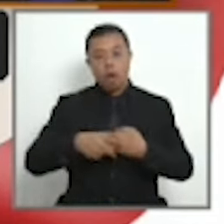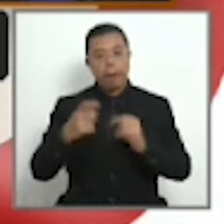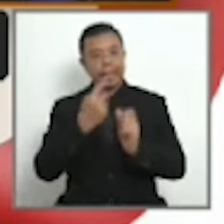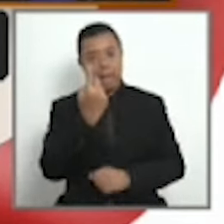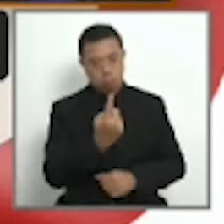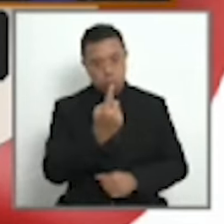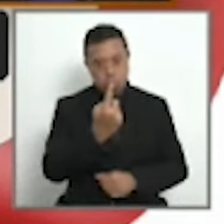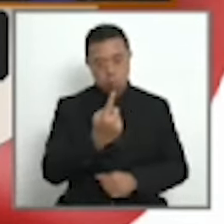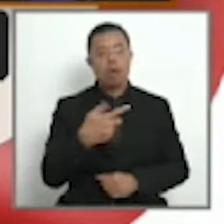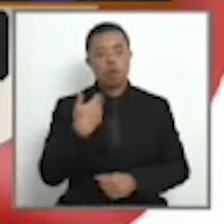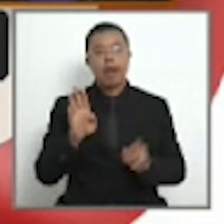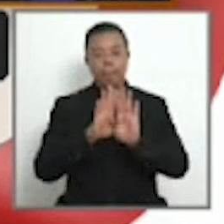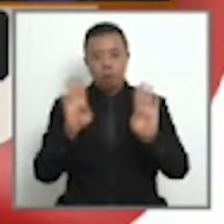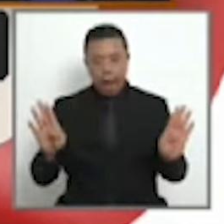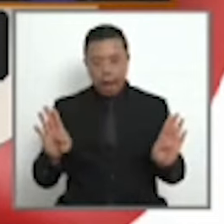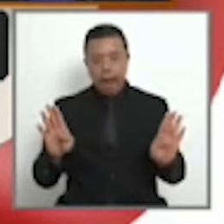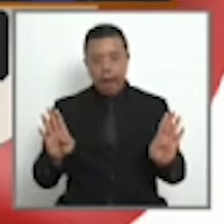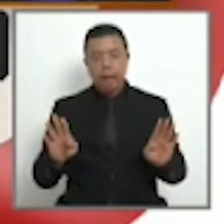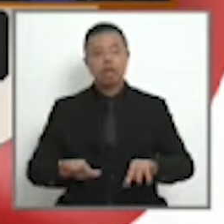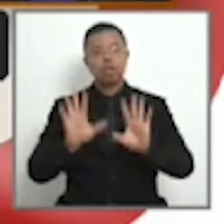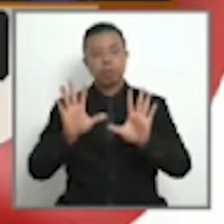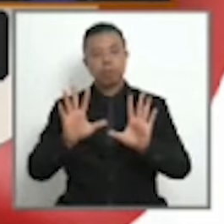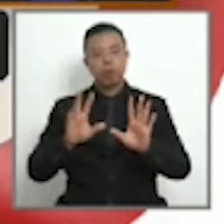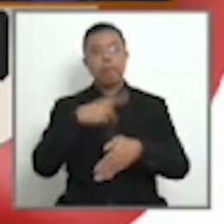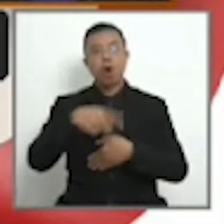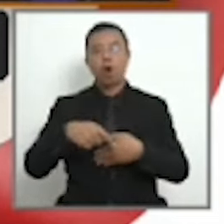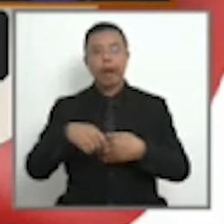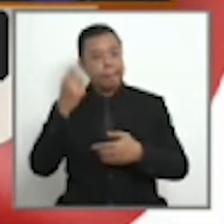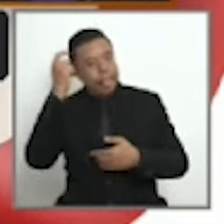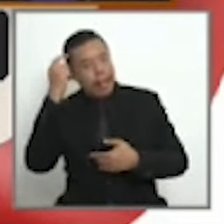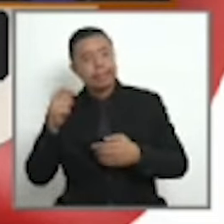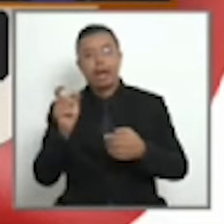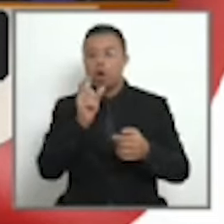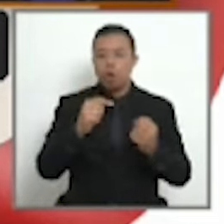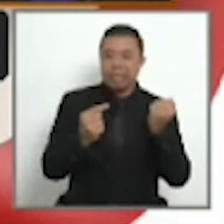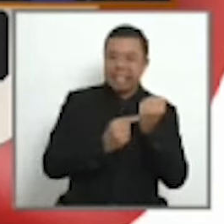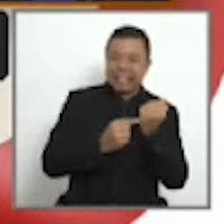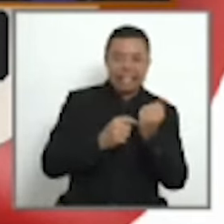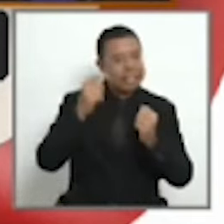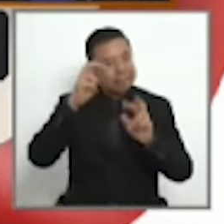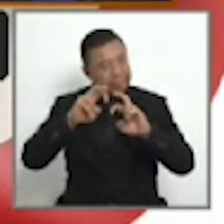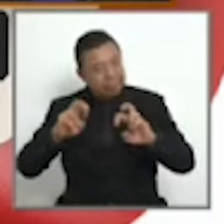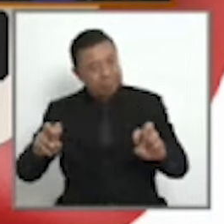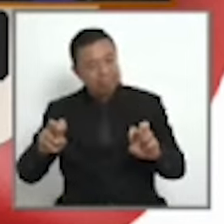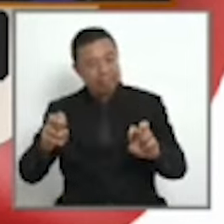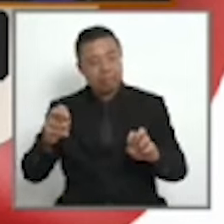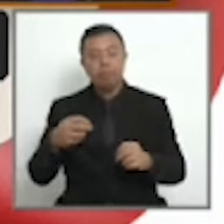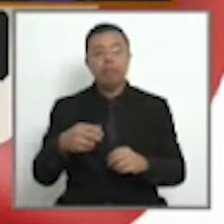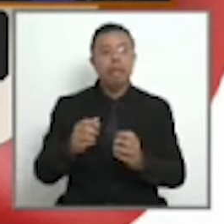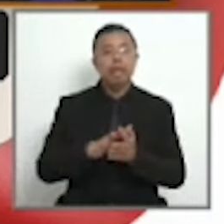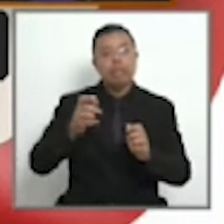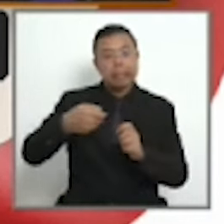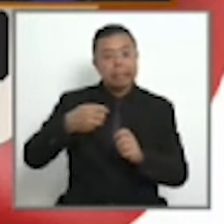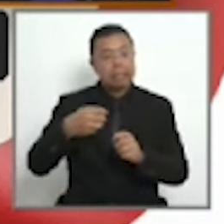S1 yang kita buka di 10 Prodi di Bidang sains teknologi engineering mathematics ternyata